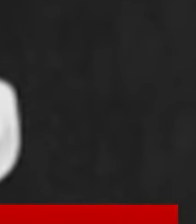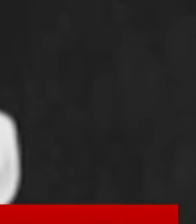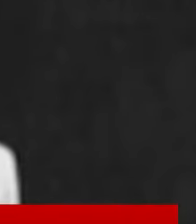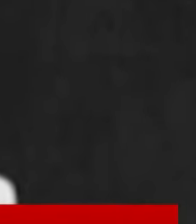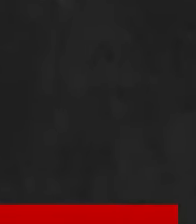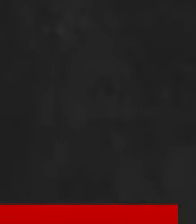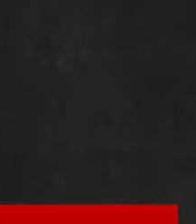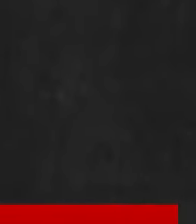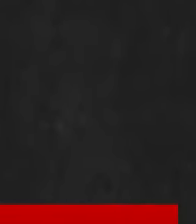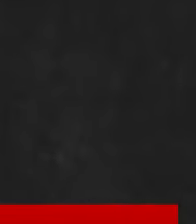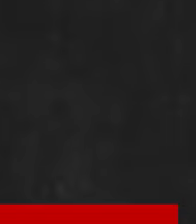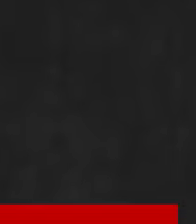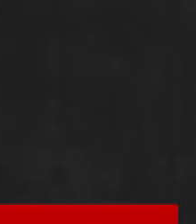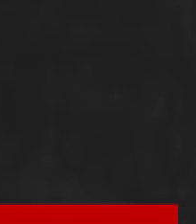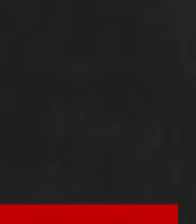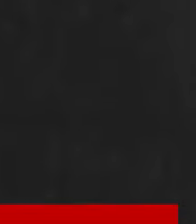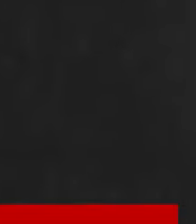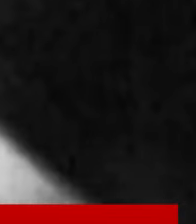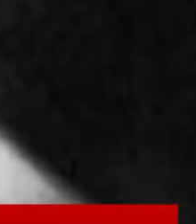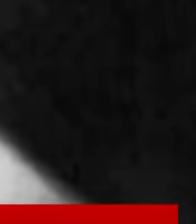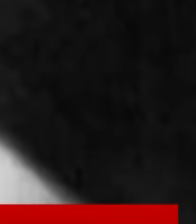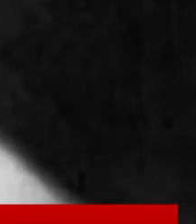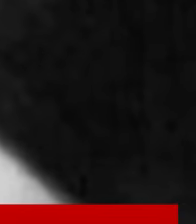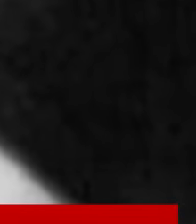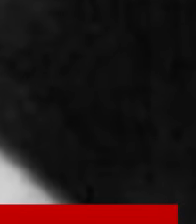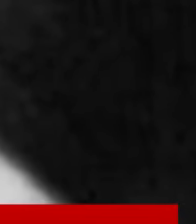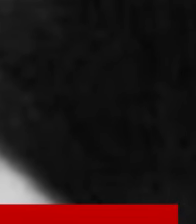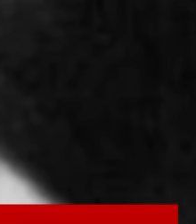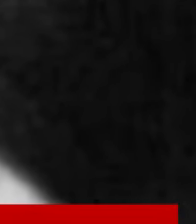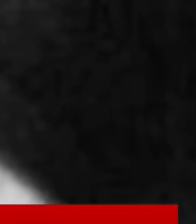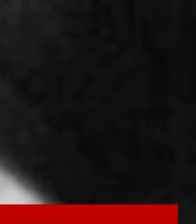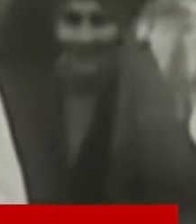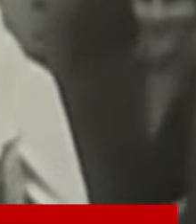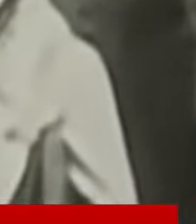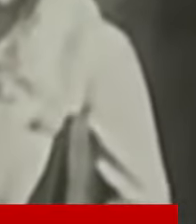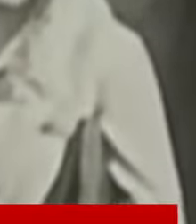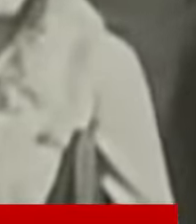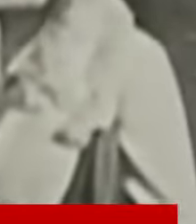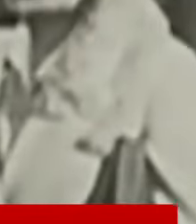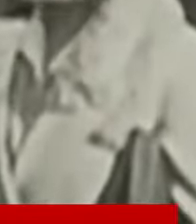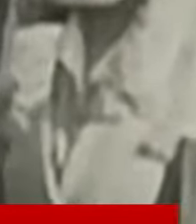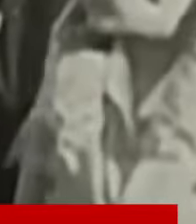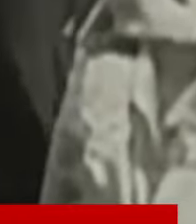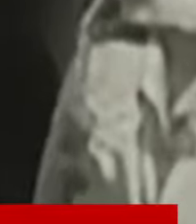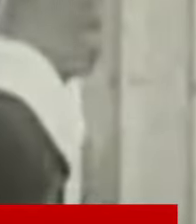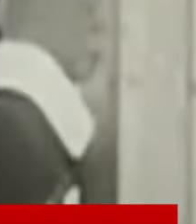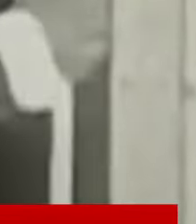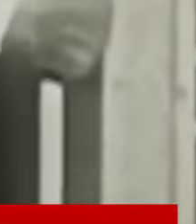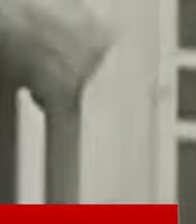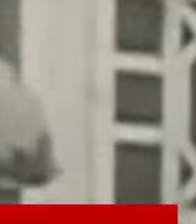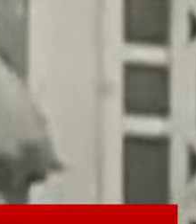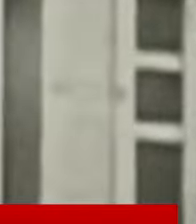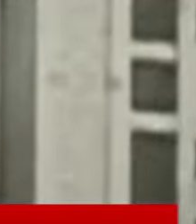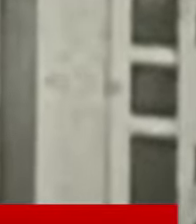güzel Kimseyi görmedim ben senden daha güzel Kimseyi